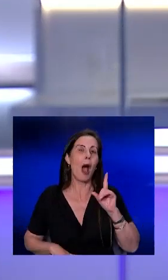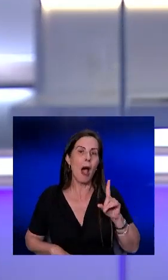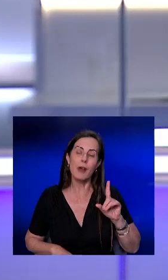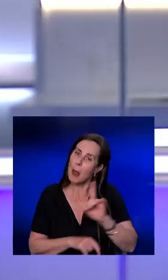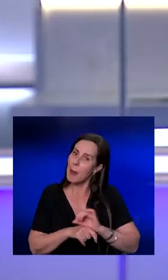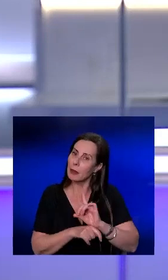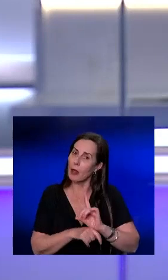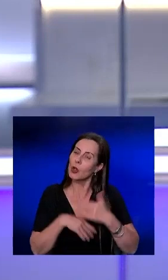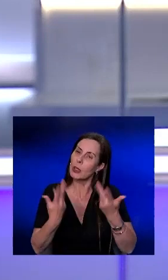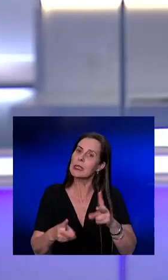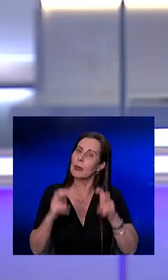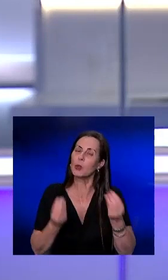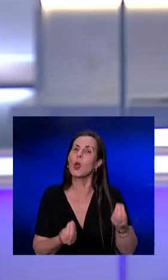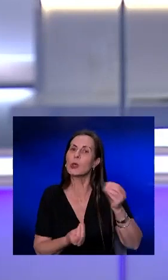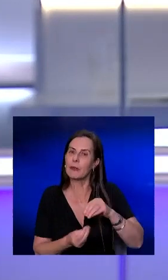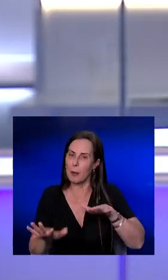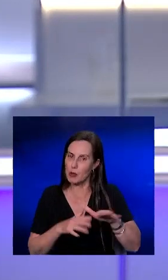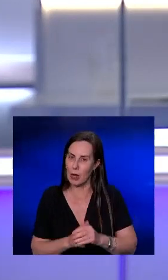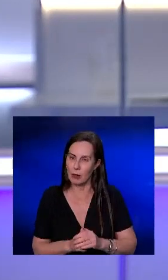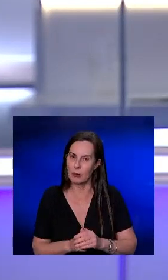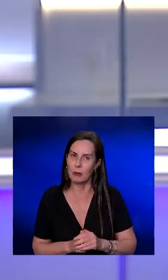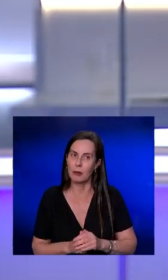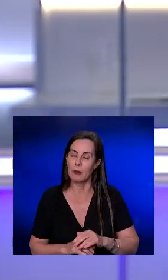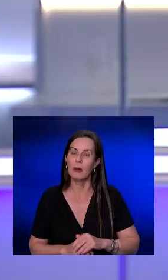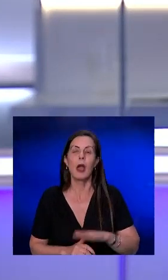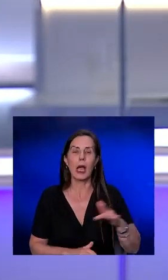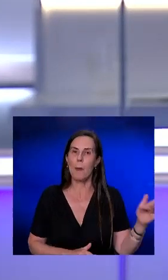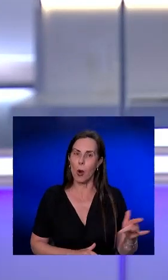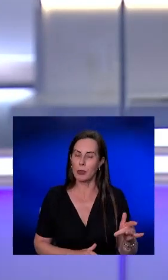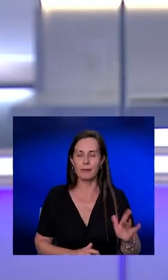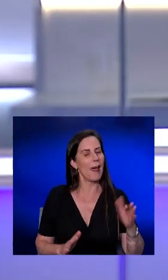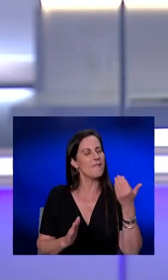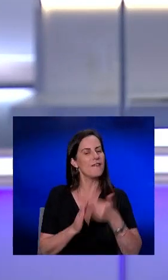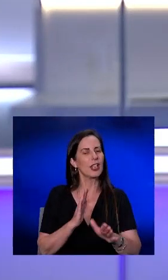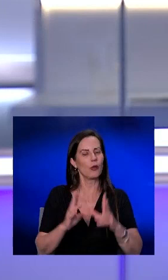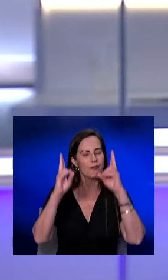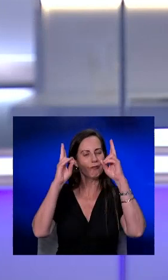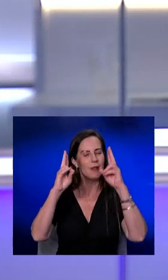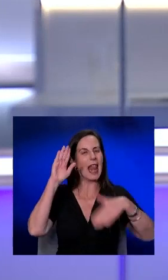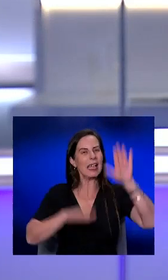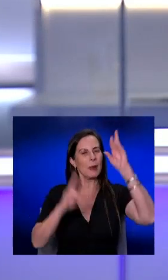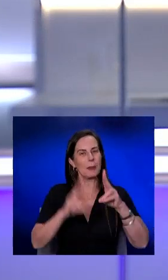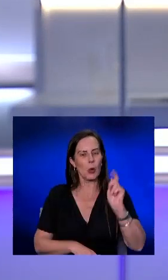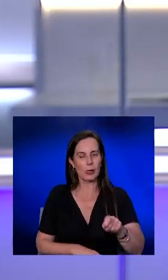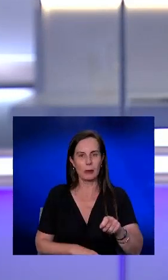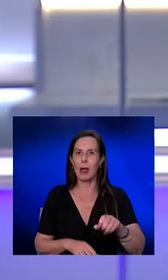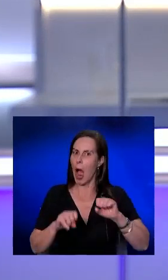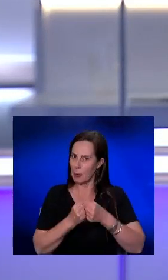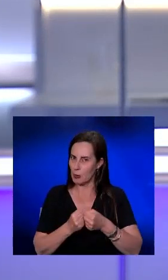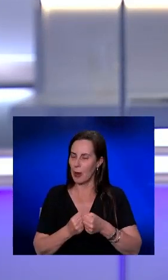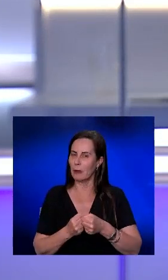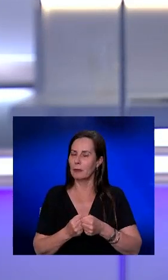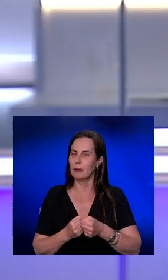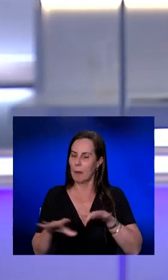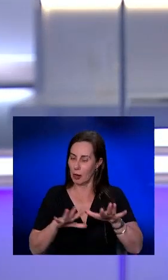בינתיים נותנת הזדמנות נוספת. ובלי רוב, גם באופוזיציה מיהרו למשוך מסדר היום את ההצבעה על פיזור הכנסת, על המשבר הזה שנבלם